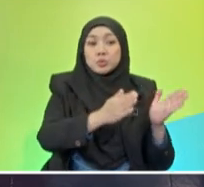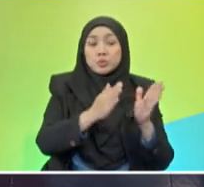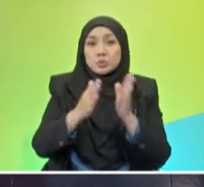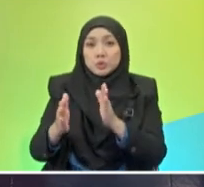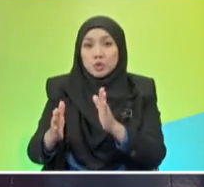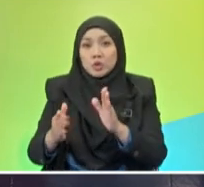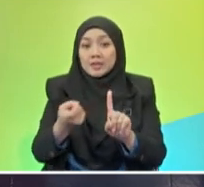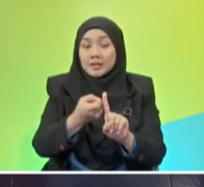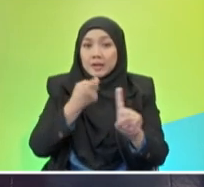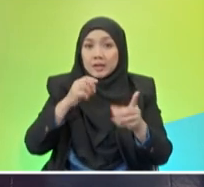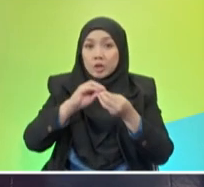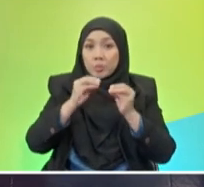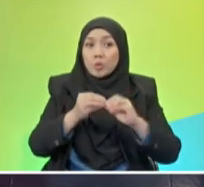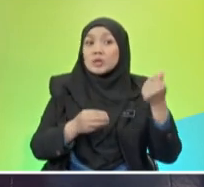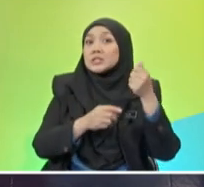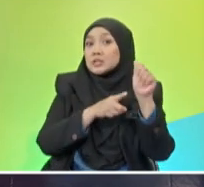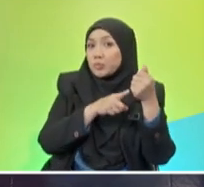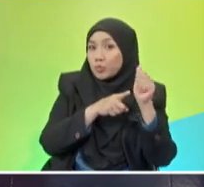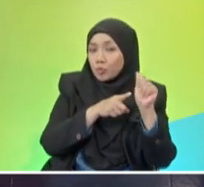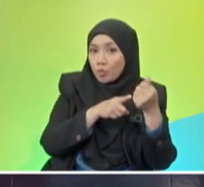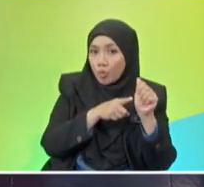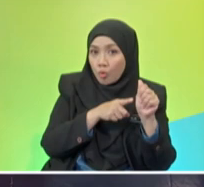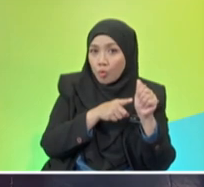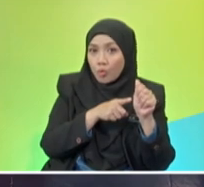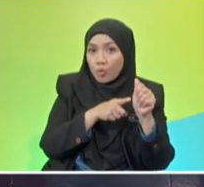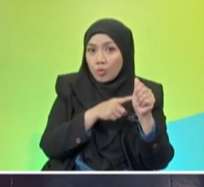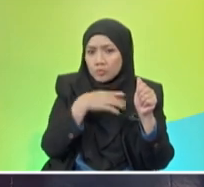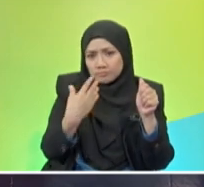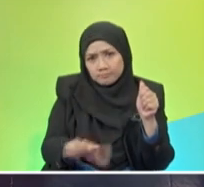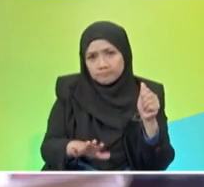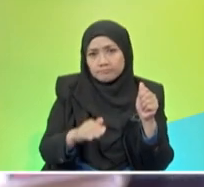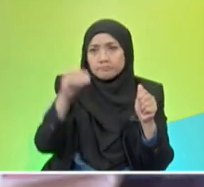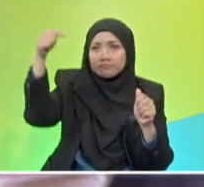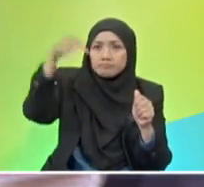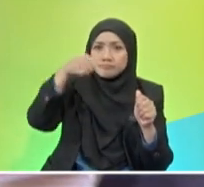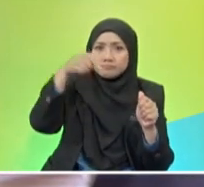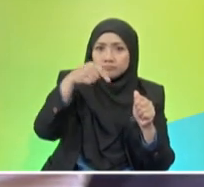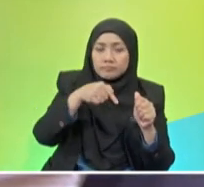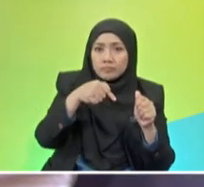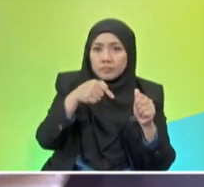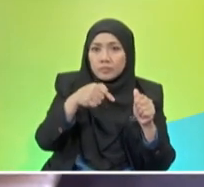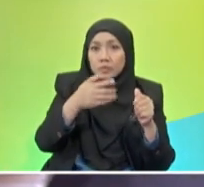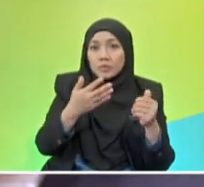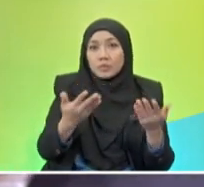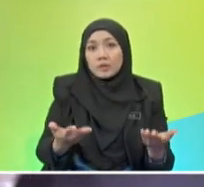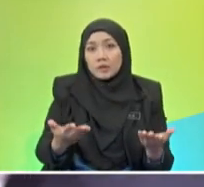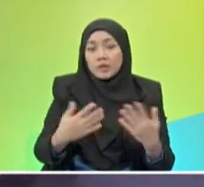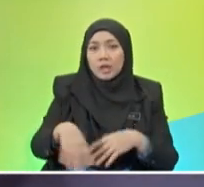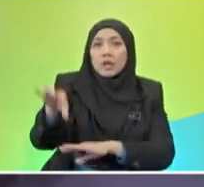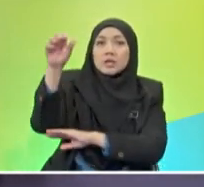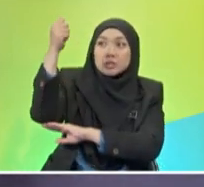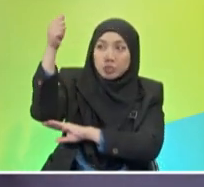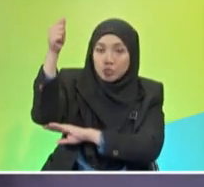10. Kemudian apa Chris? Kemudian 9. 9 betul. Selepas 9? 8 cikgu.